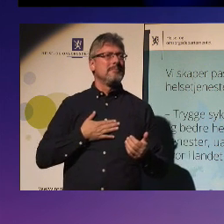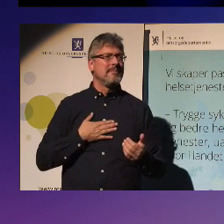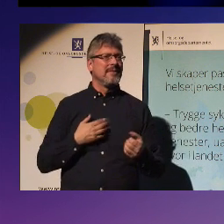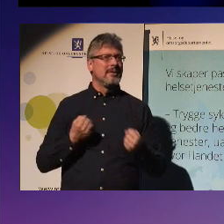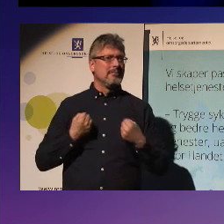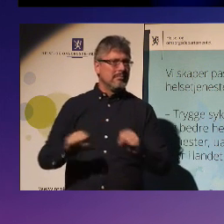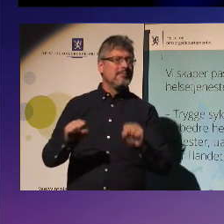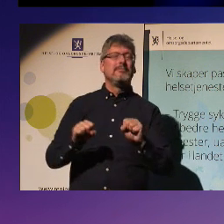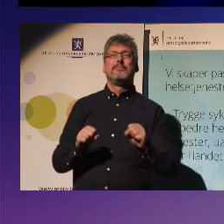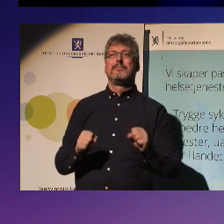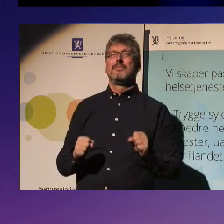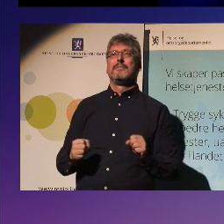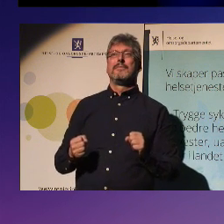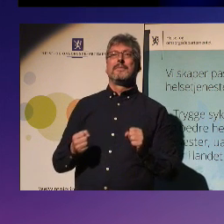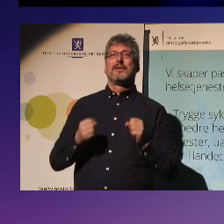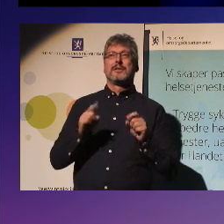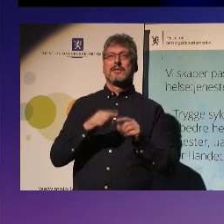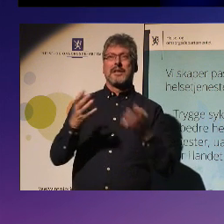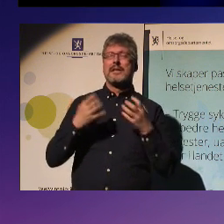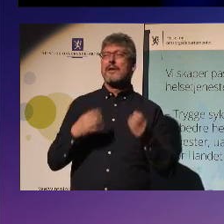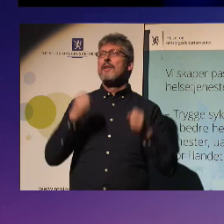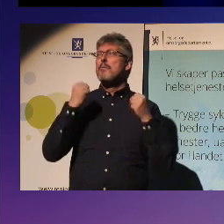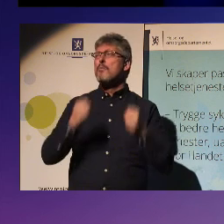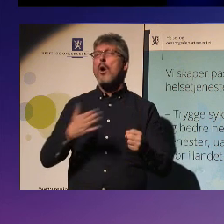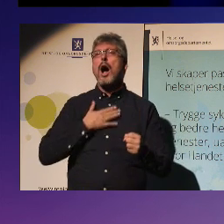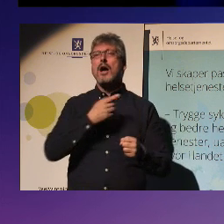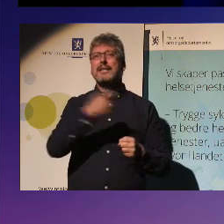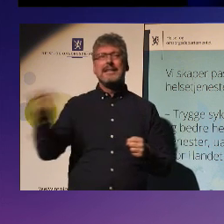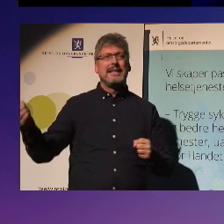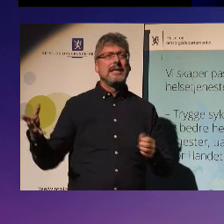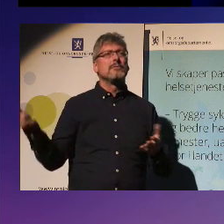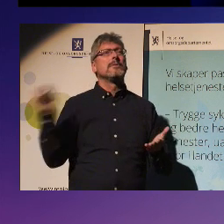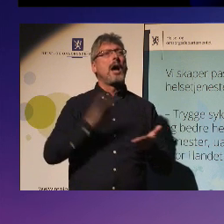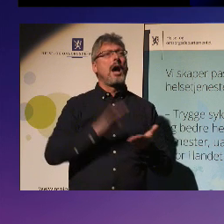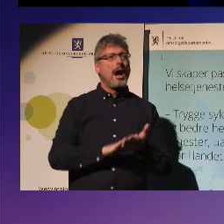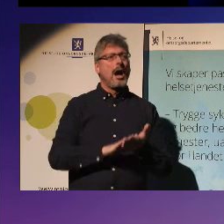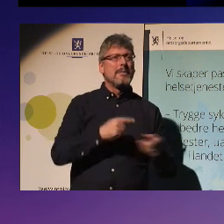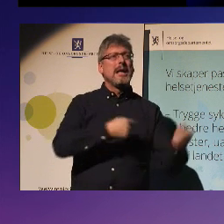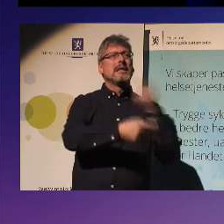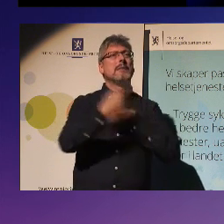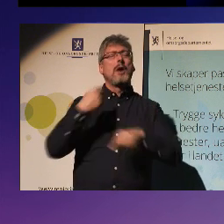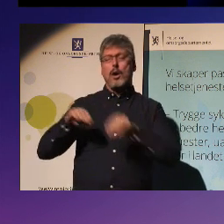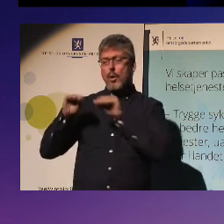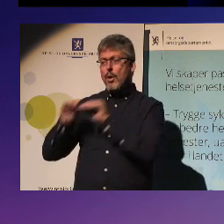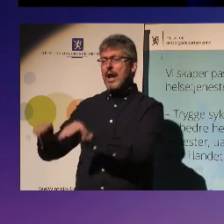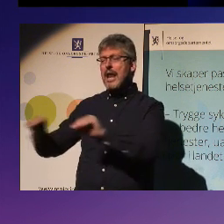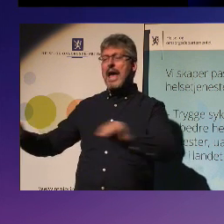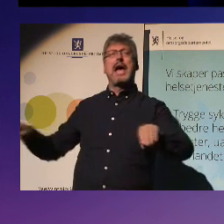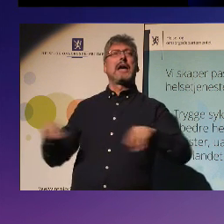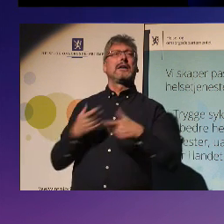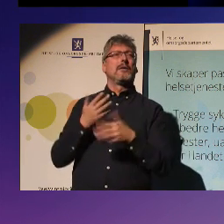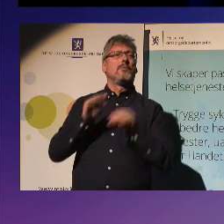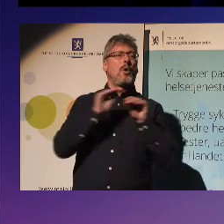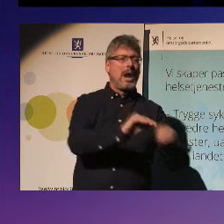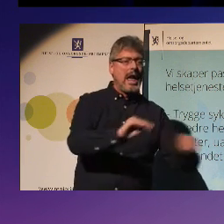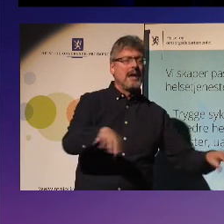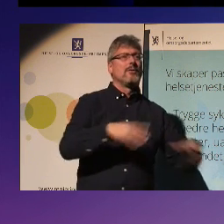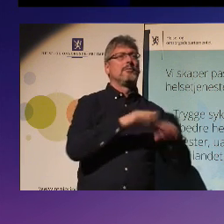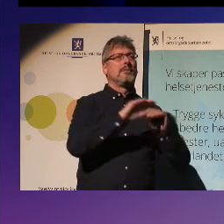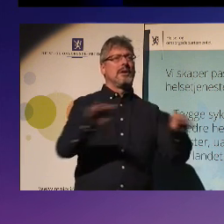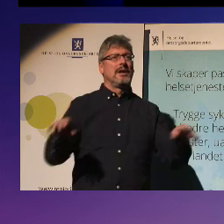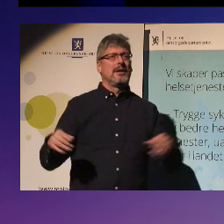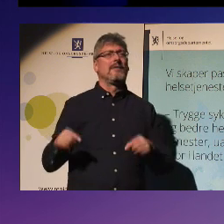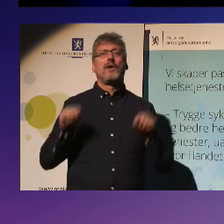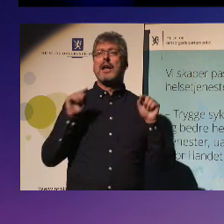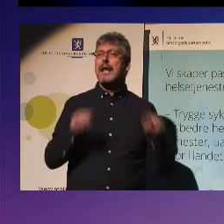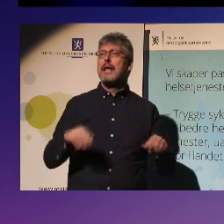kompetanse hele tiden. Og vi må ha dem som taler med seg tilbake og lærer opp og lærer opp og lærer opp. For dette må